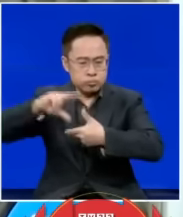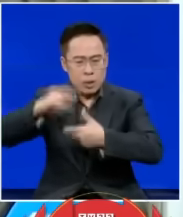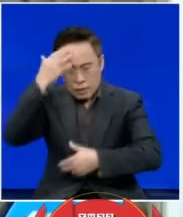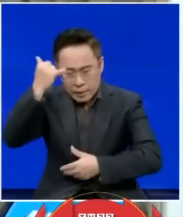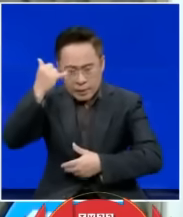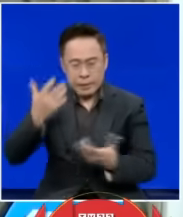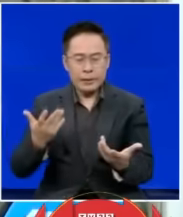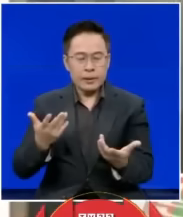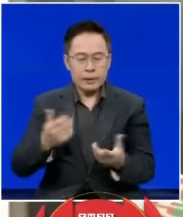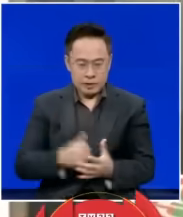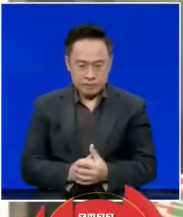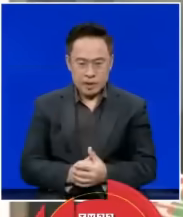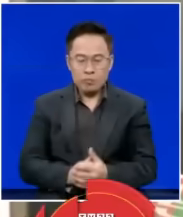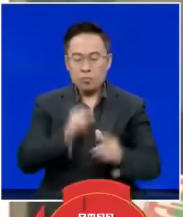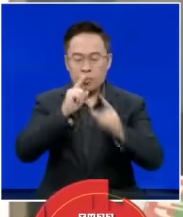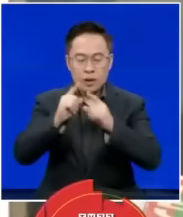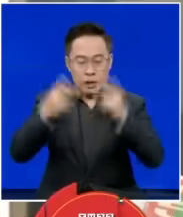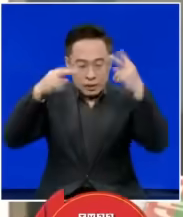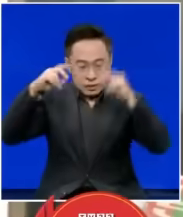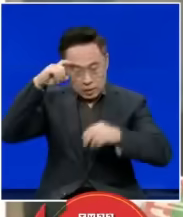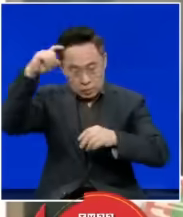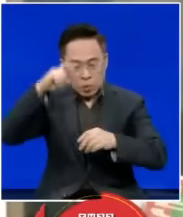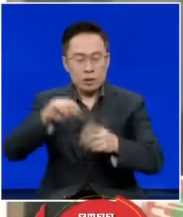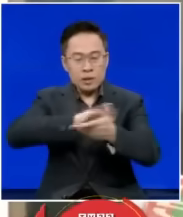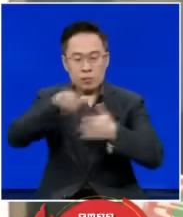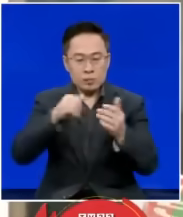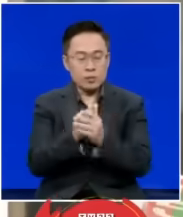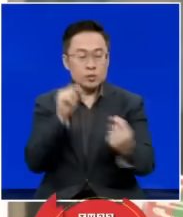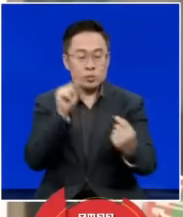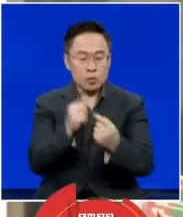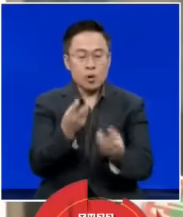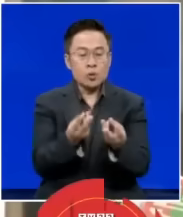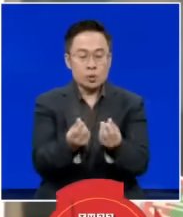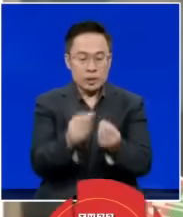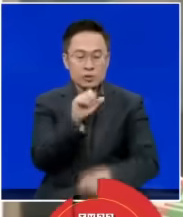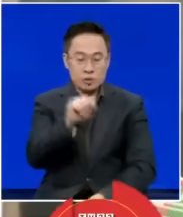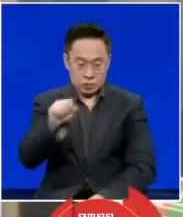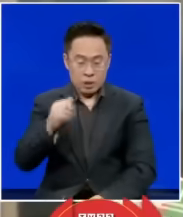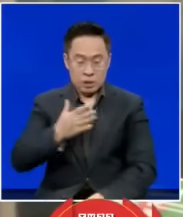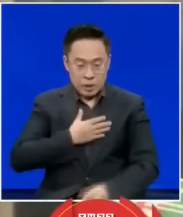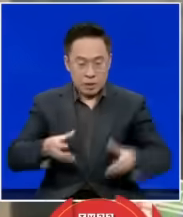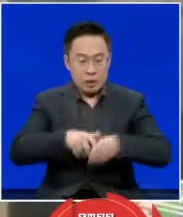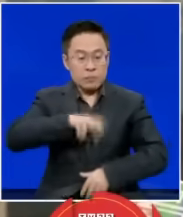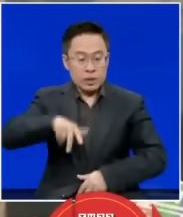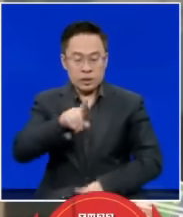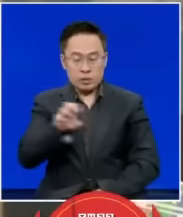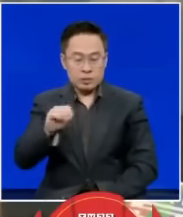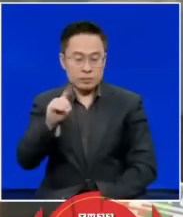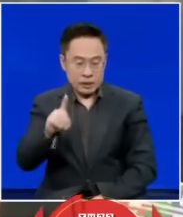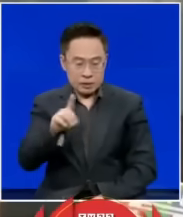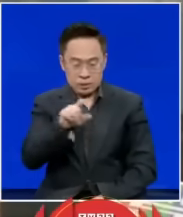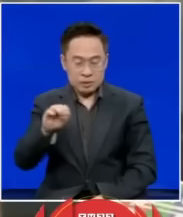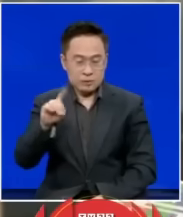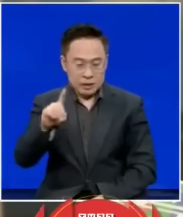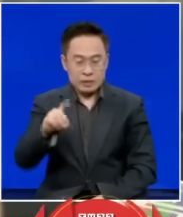บอกว่าทุกอย่างขึ้นอยู่กับตัวเลขเมื่อกี้ท่านพูดนะทุกอย่างขึ้นอยู่กับตัวเลข141จาก500เสียงจริงๆแล้วเนี่ยก็อยาก